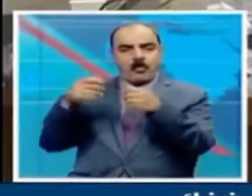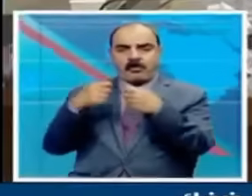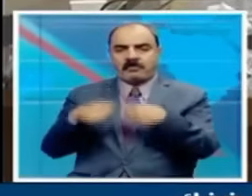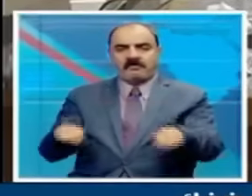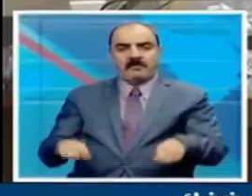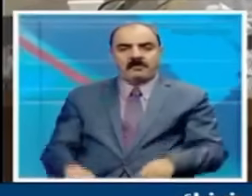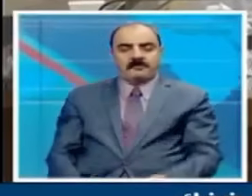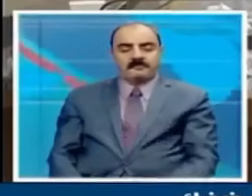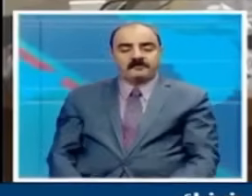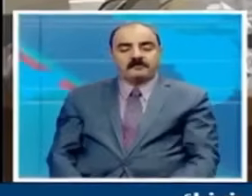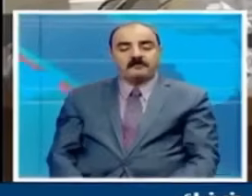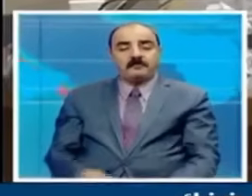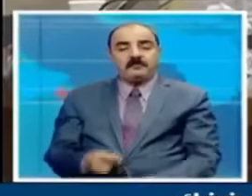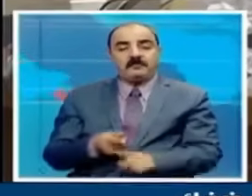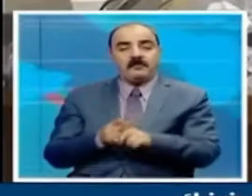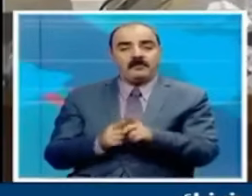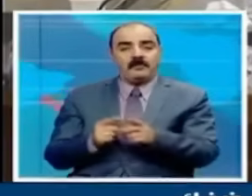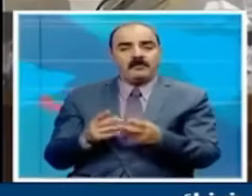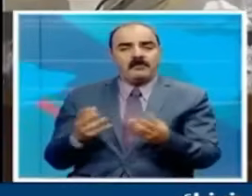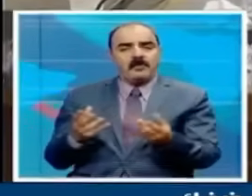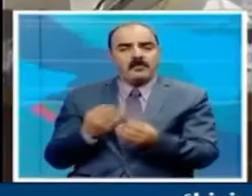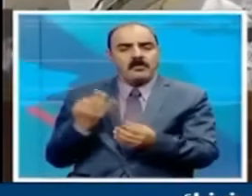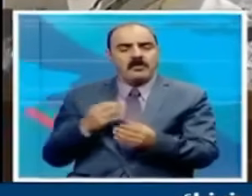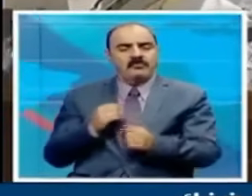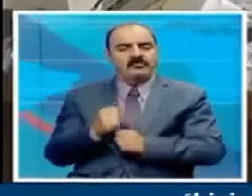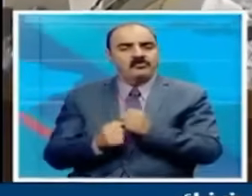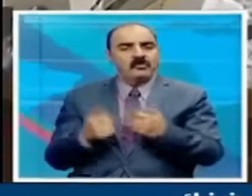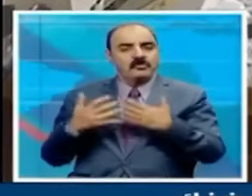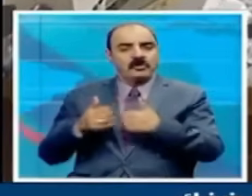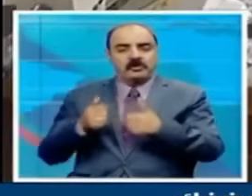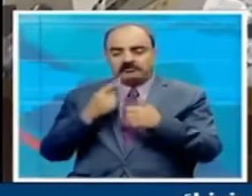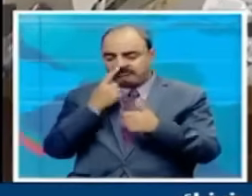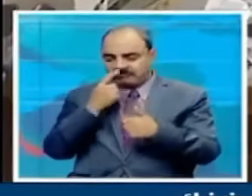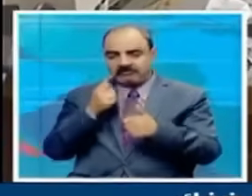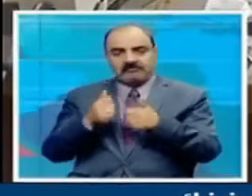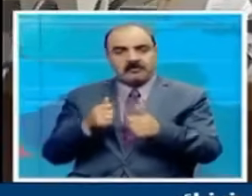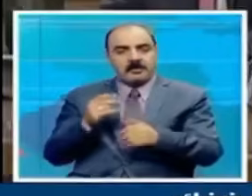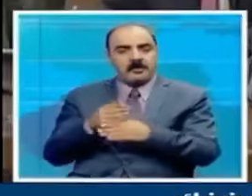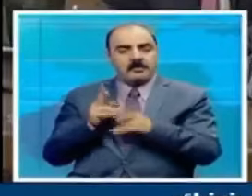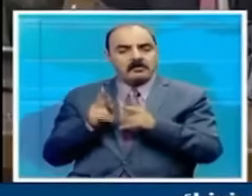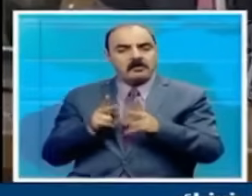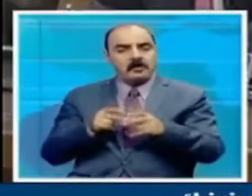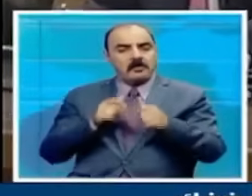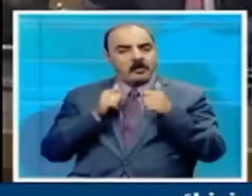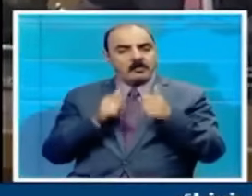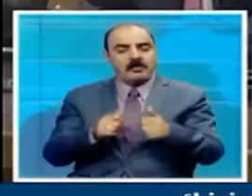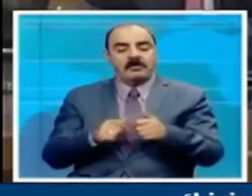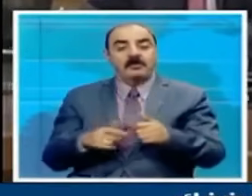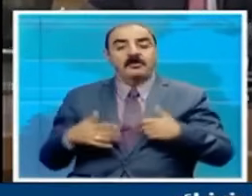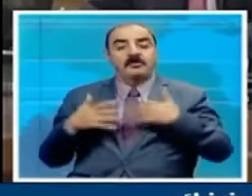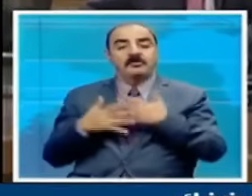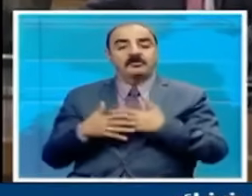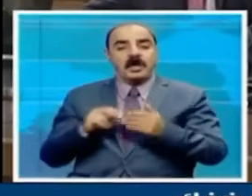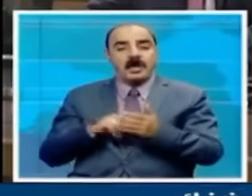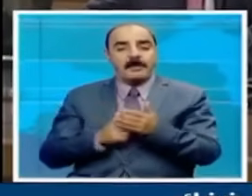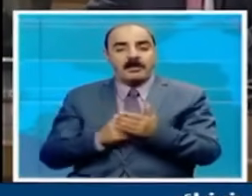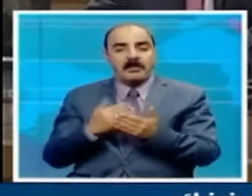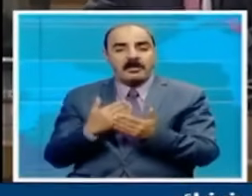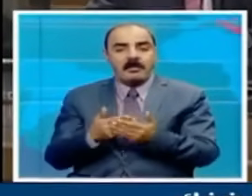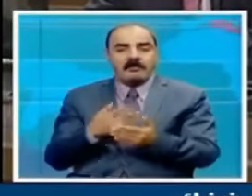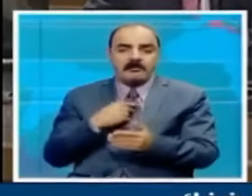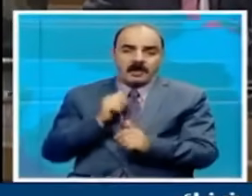مباشر. وعرب مدبولي عن تقديري لجدية والتزام الشركة في بدء تنفيذ المشروع، وحرص رئيس